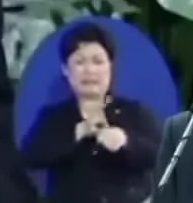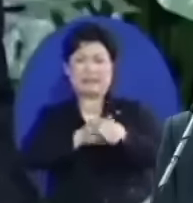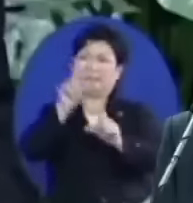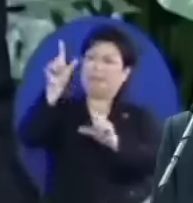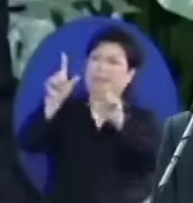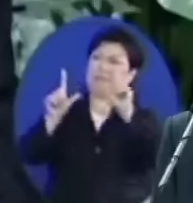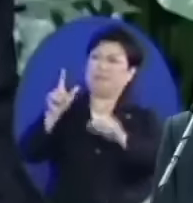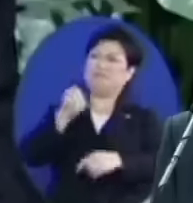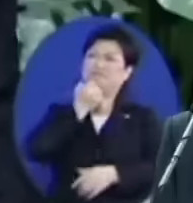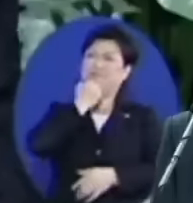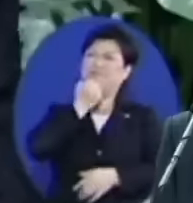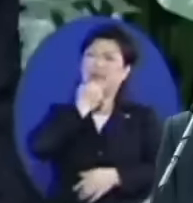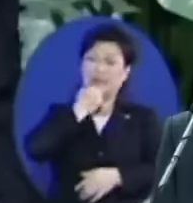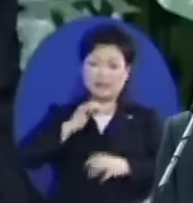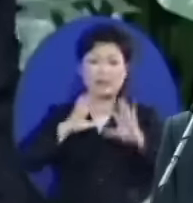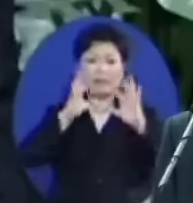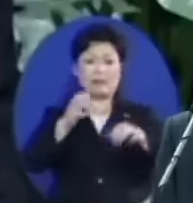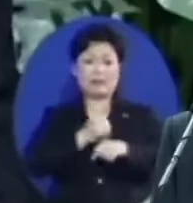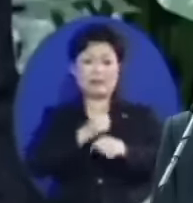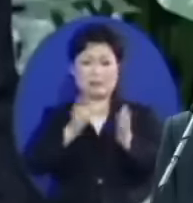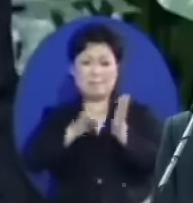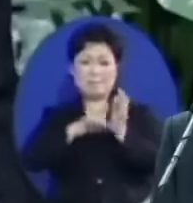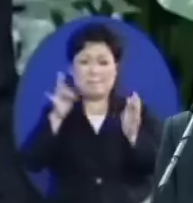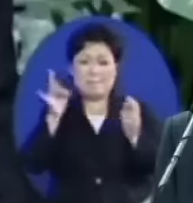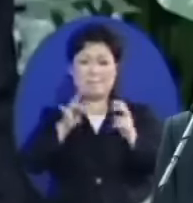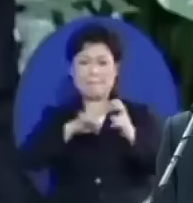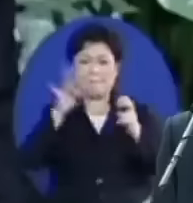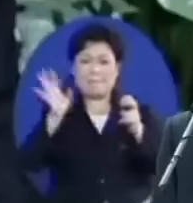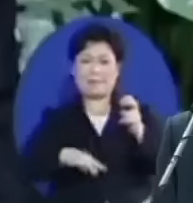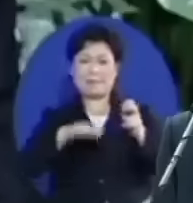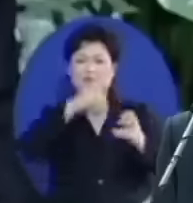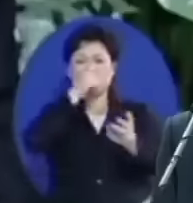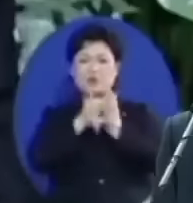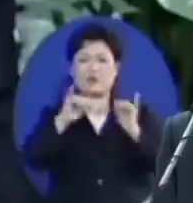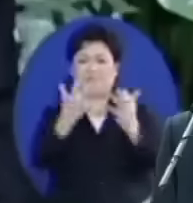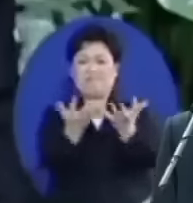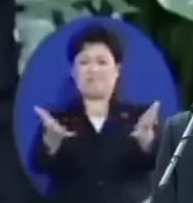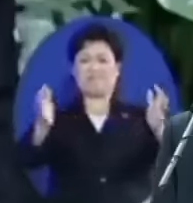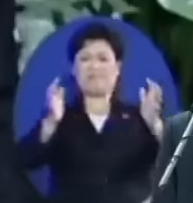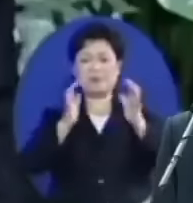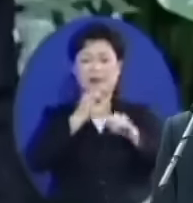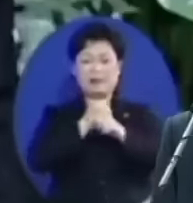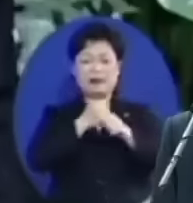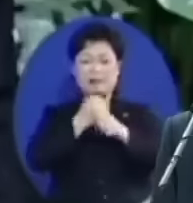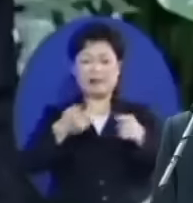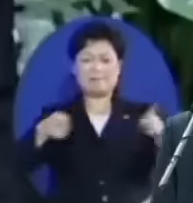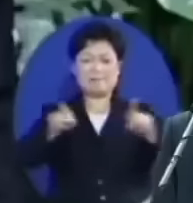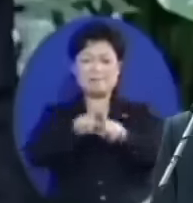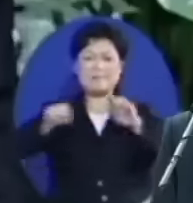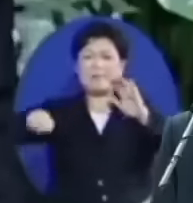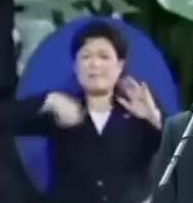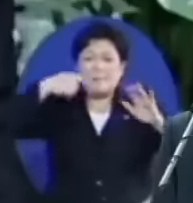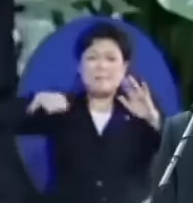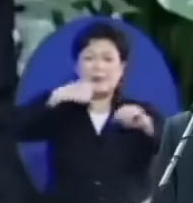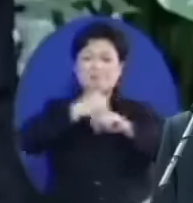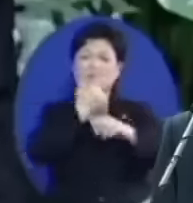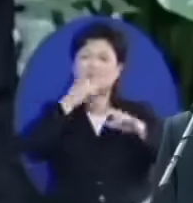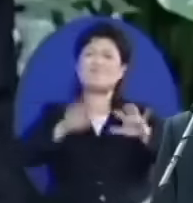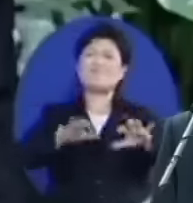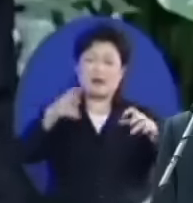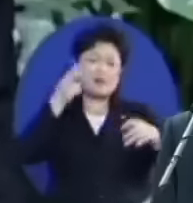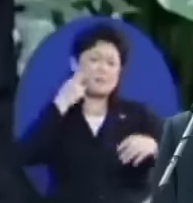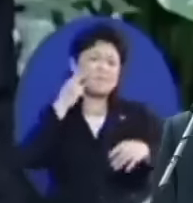좋다. 세상에 세리 마태하고 저 죄인들, 저 근달들하고 모여가지고서 함께 웃고